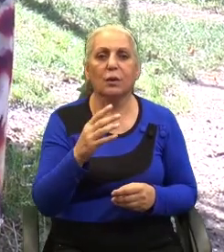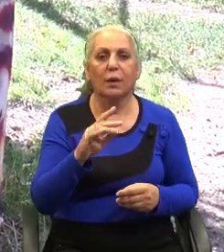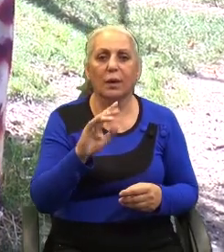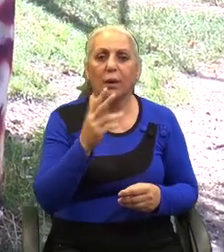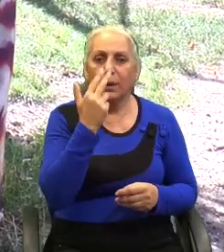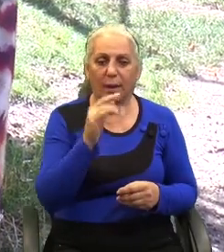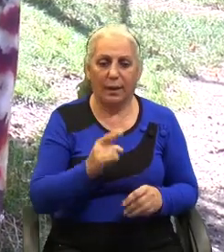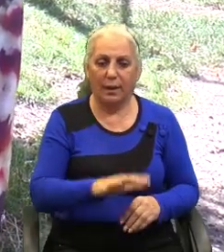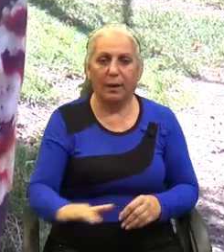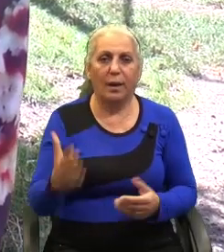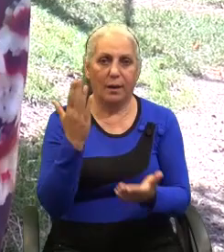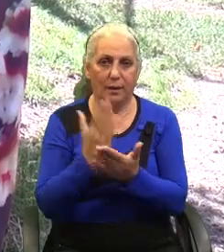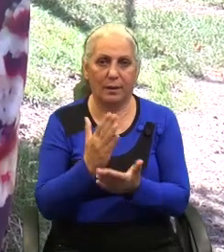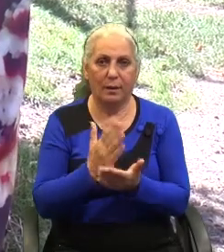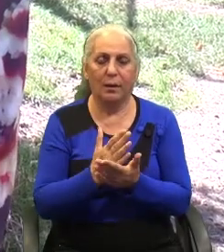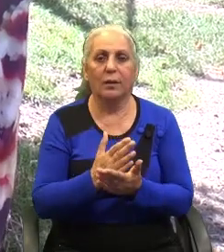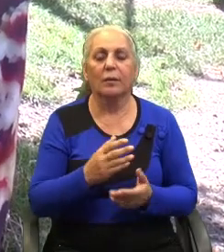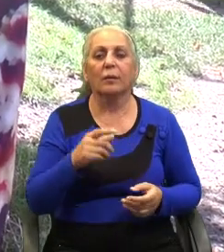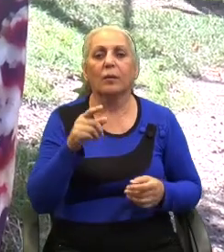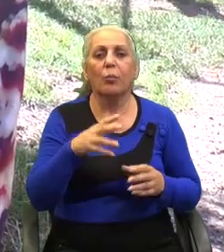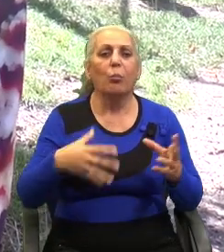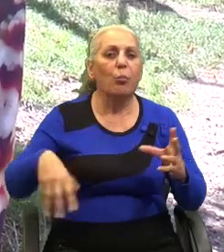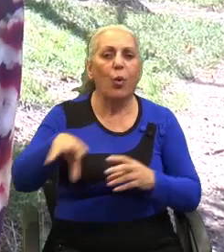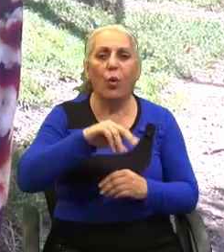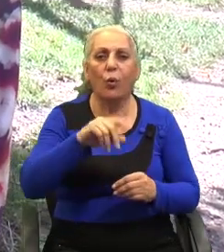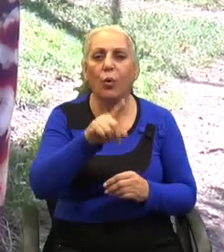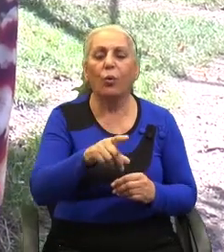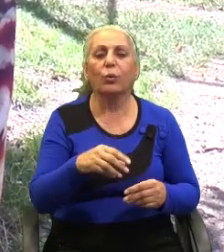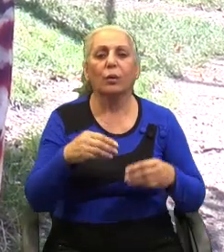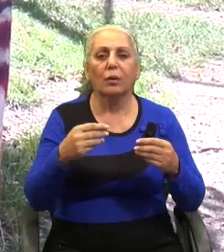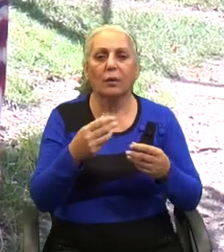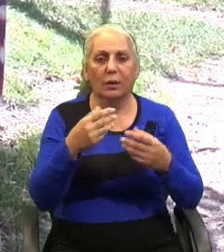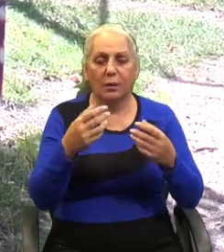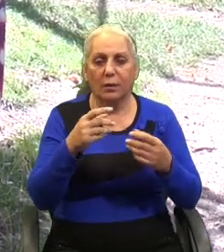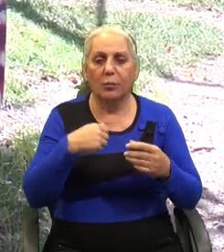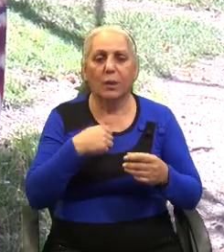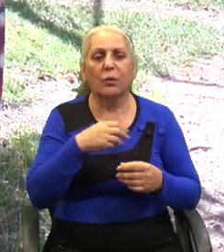կար, բոլոր բնականաբար շահառուներին մենք ինքներս